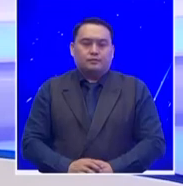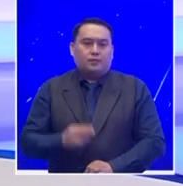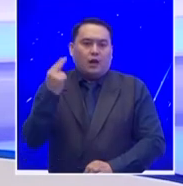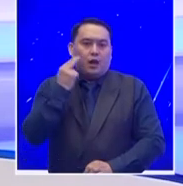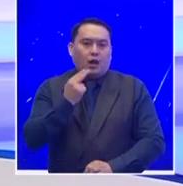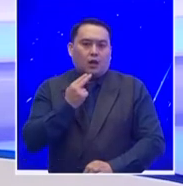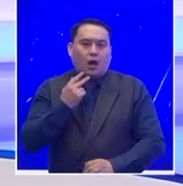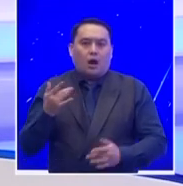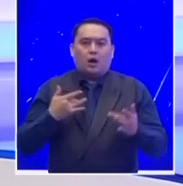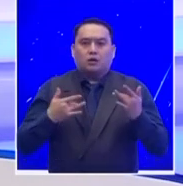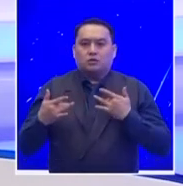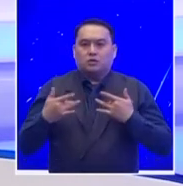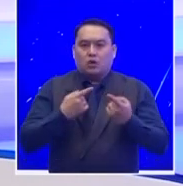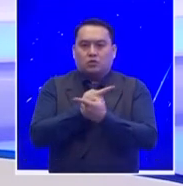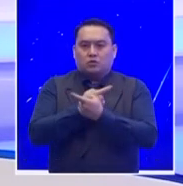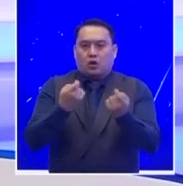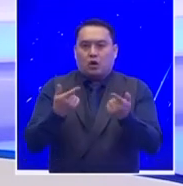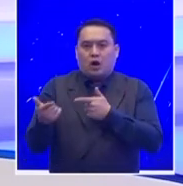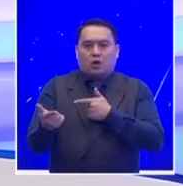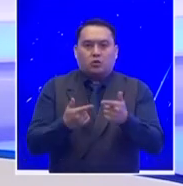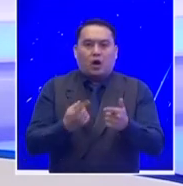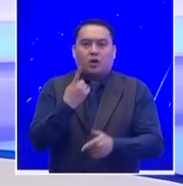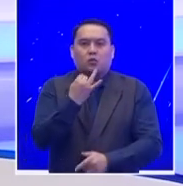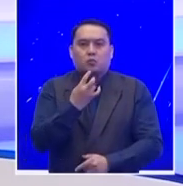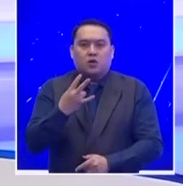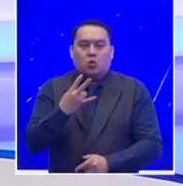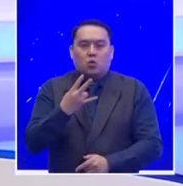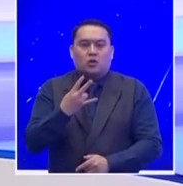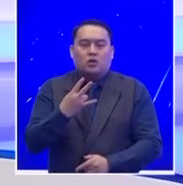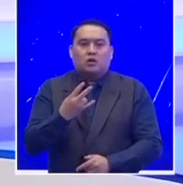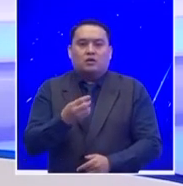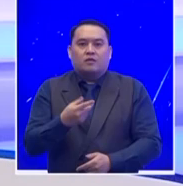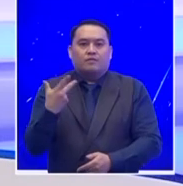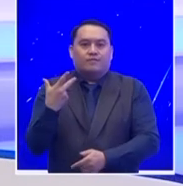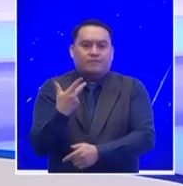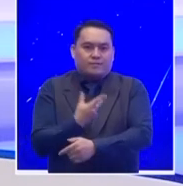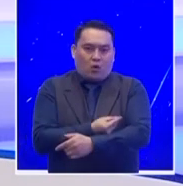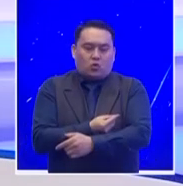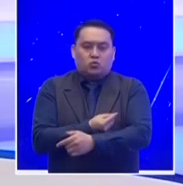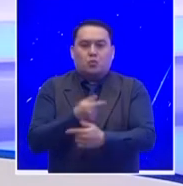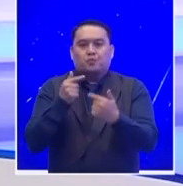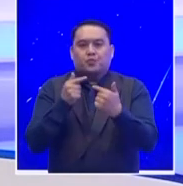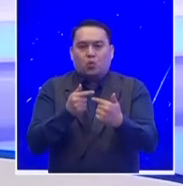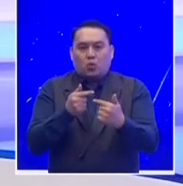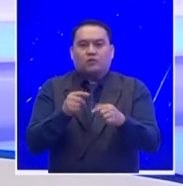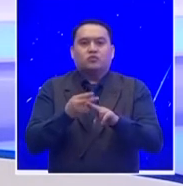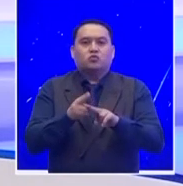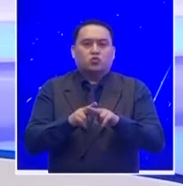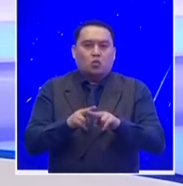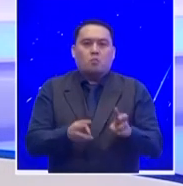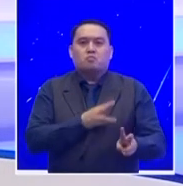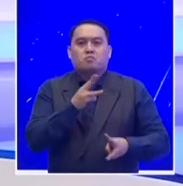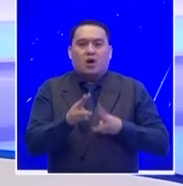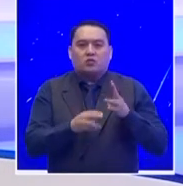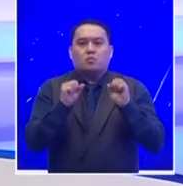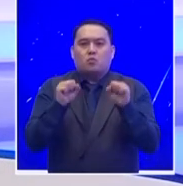Китайский актер Джеки Чан заявил, что готов заплатить 1 миллион юаней создателю вакцины от коронавируса. Он считает, что такая мотивация